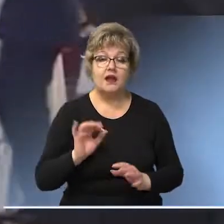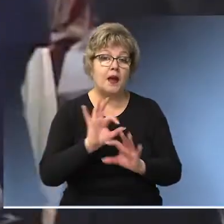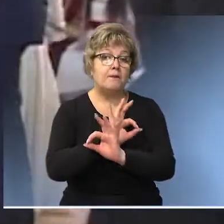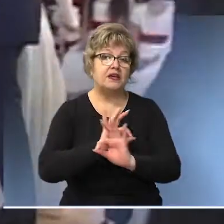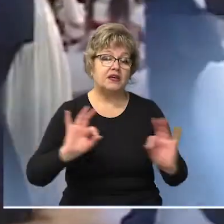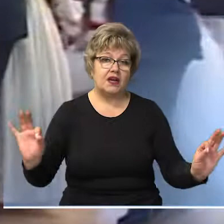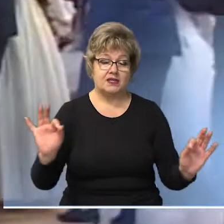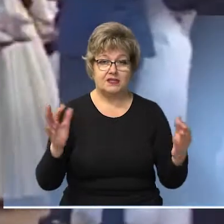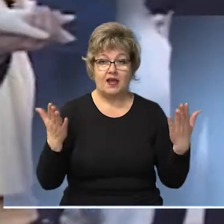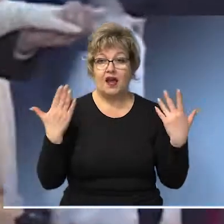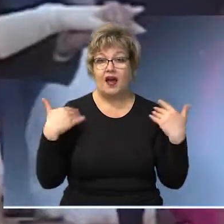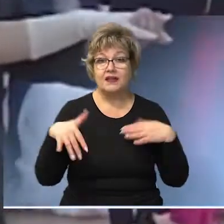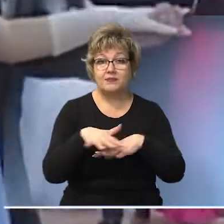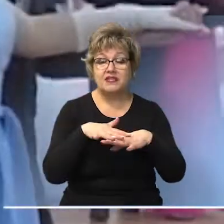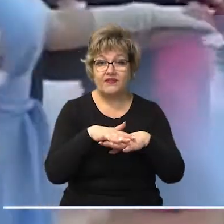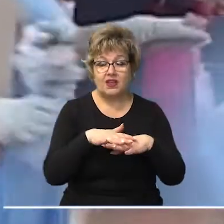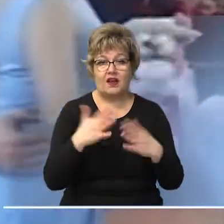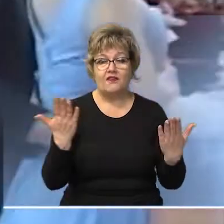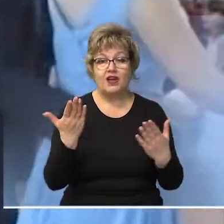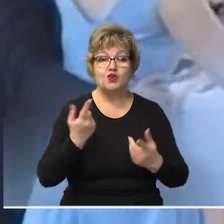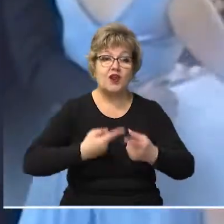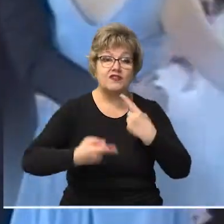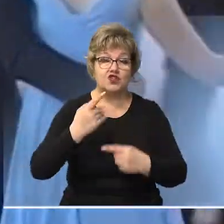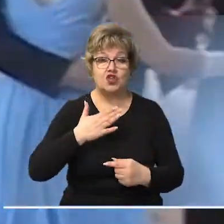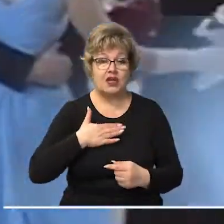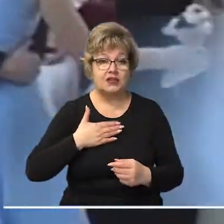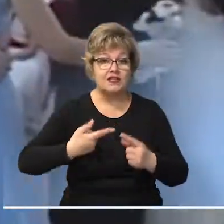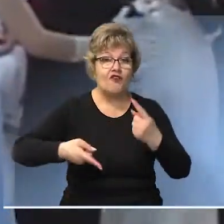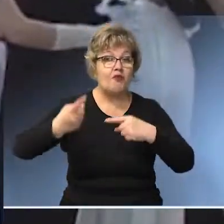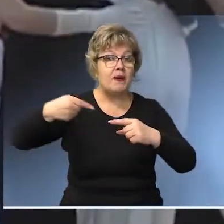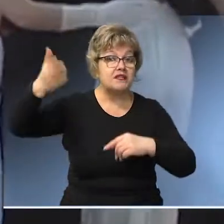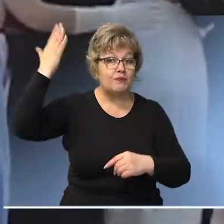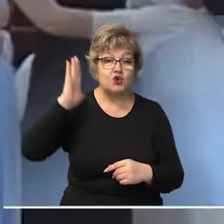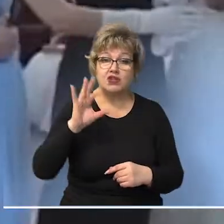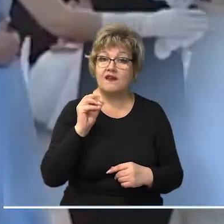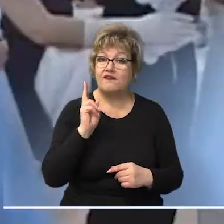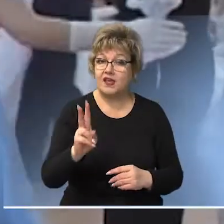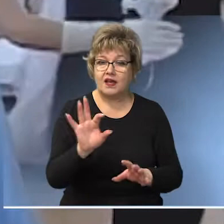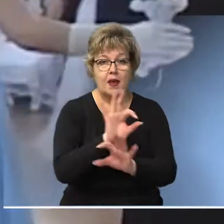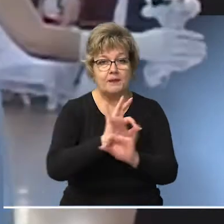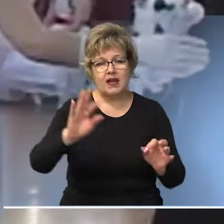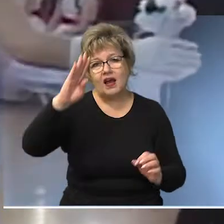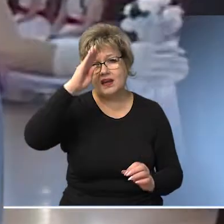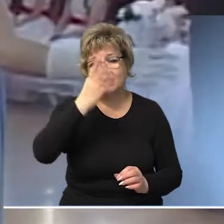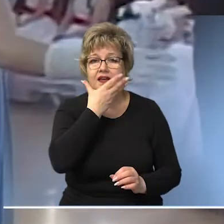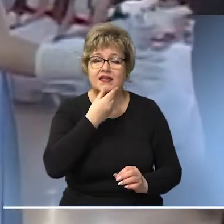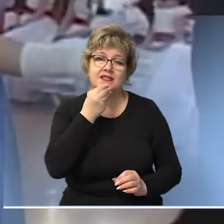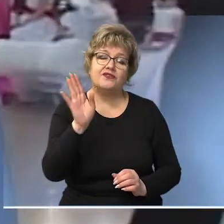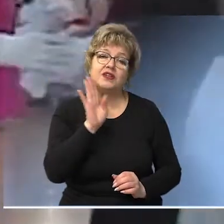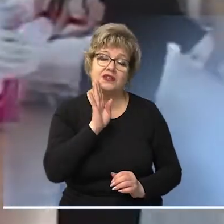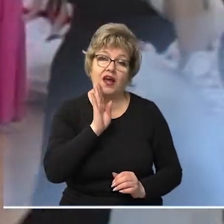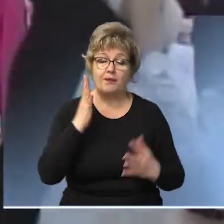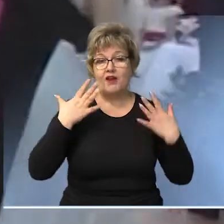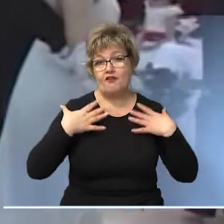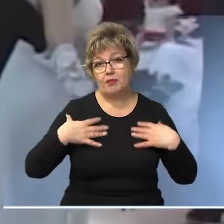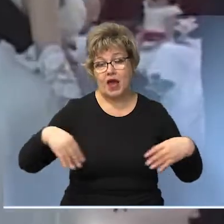Царит прекрасная атмосфера, которая возвращает нас в позапрошлый век. Прекрасные кавалеры, красивые